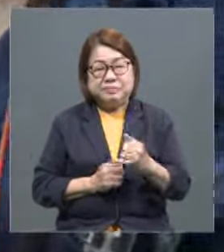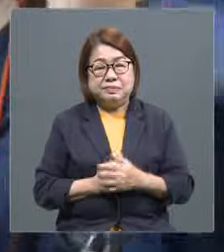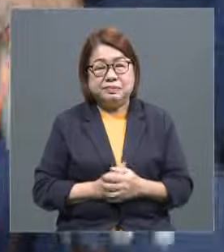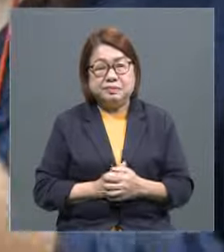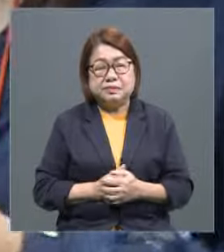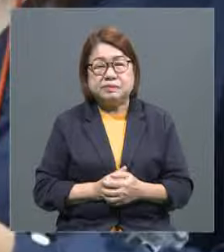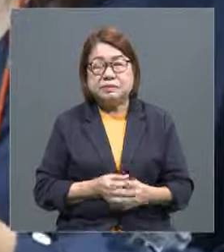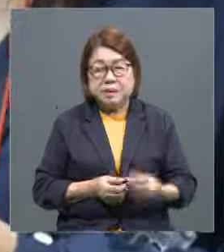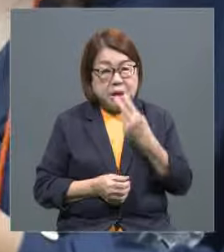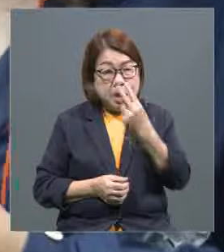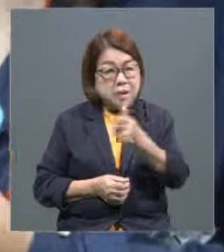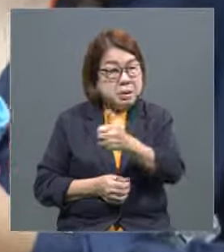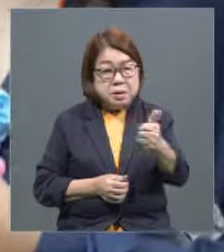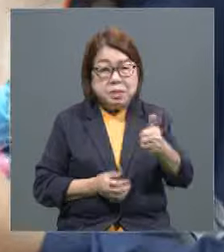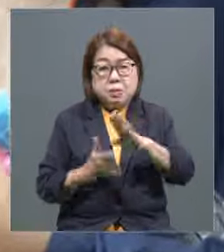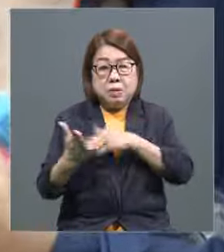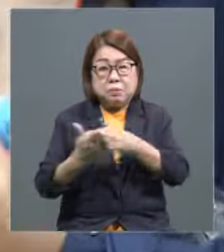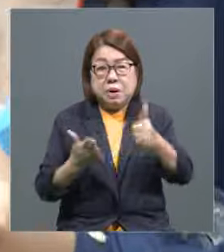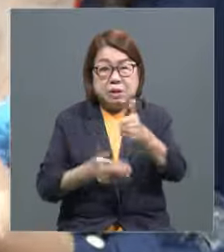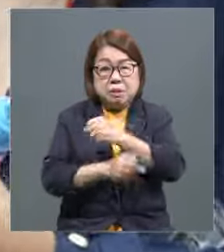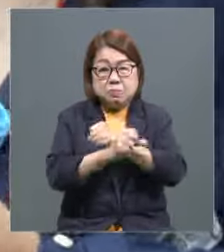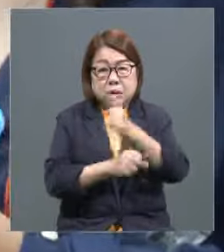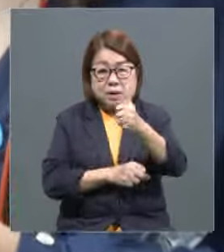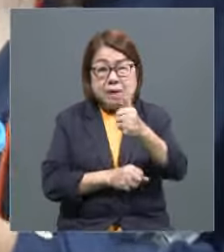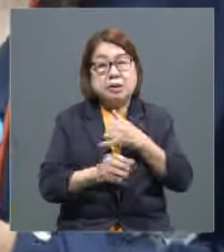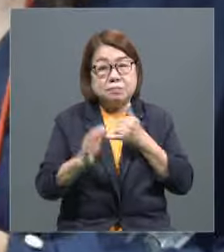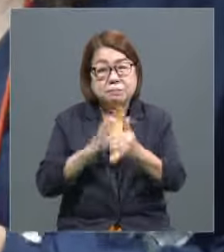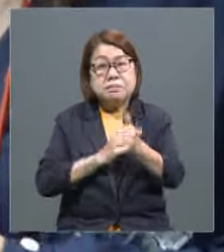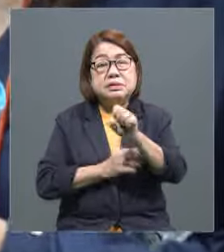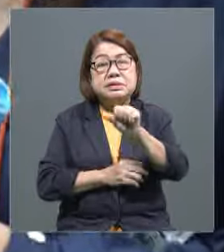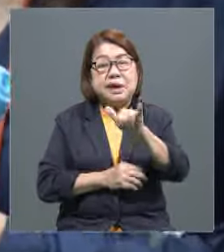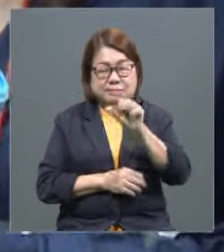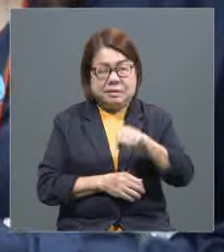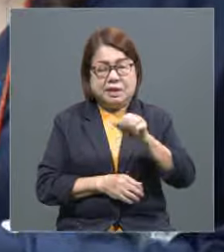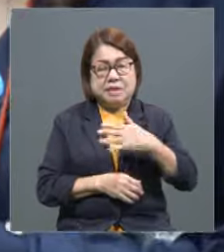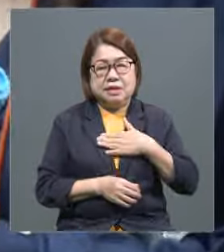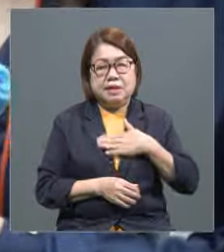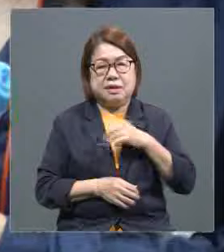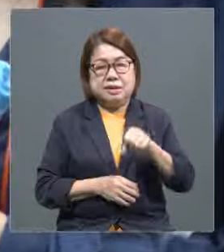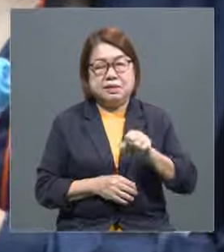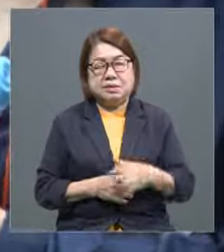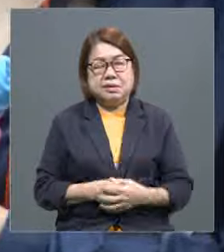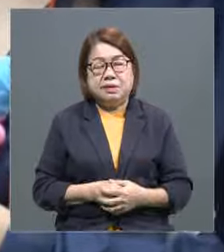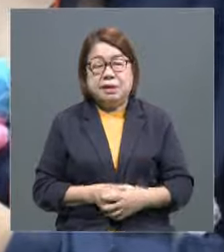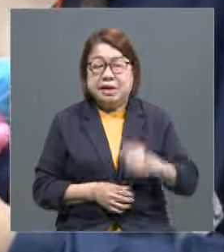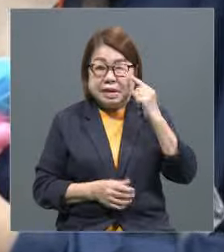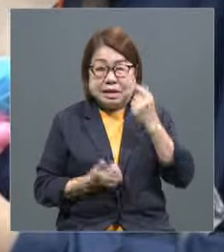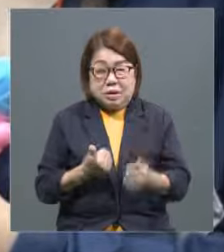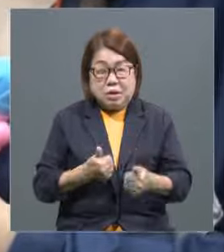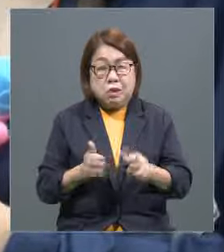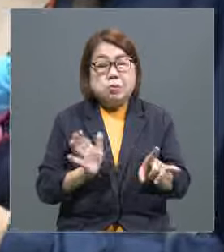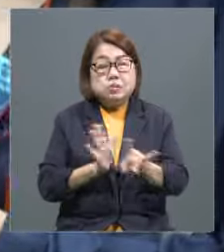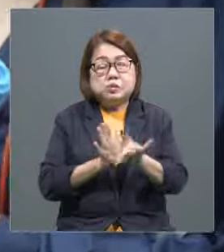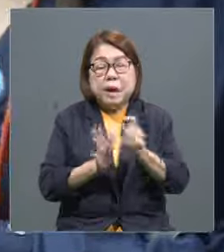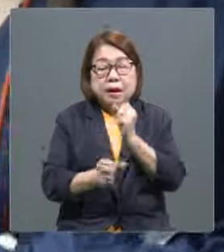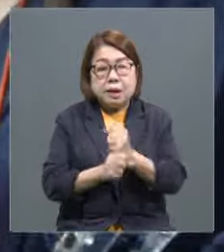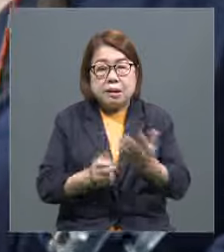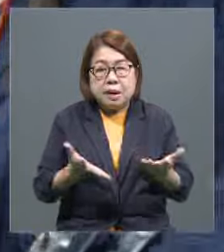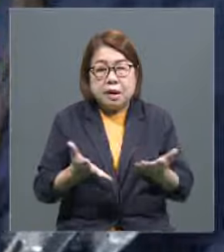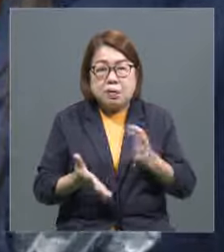อดภัยก็เลยแบบว่าคิดว่าเล่นที่นี่แล้วมันปลอดภัยกับเรา ใช่ค่ะ คิดว่าบรรยากาศวันนี้วันสุดท้ายแล้วจะเป็นยังไงที่ส